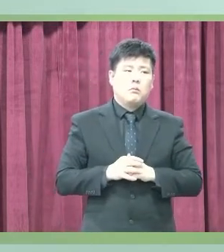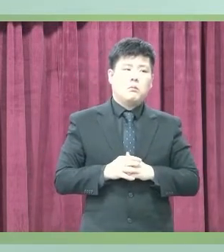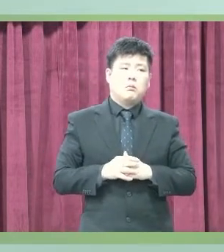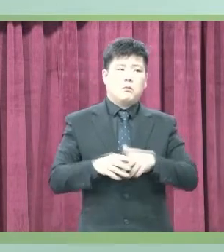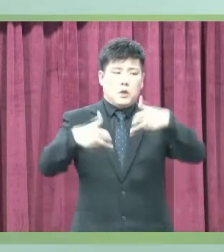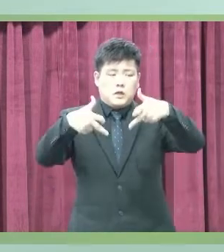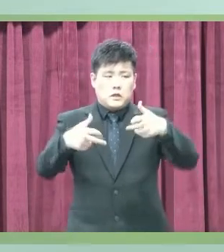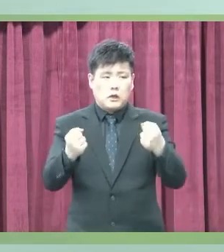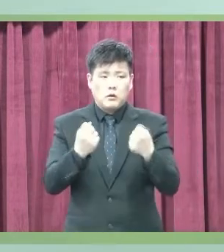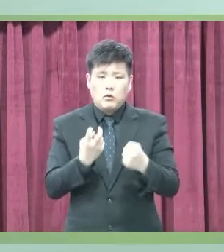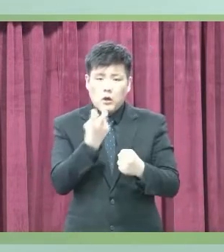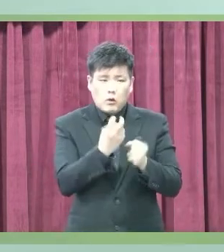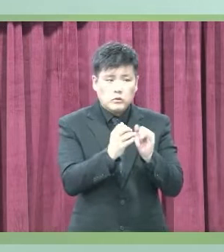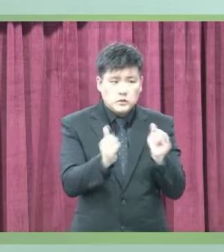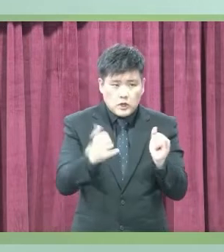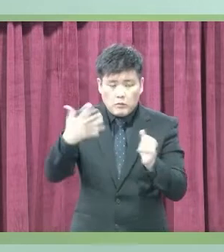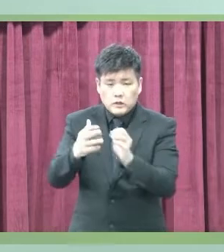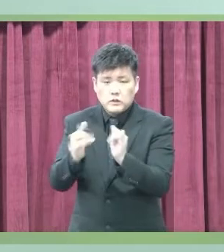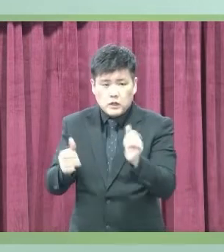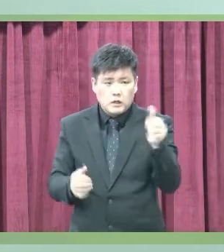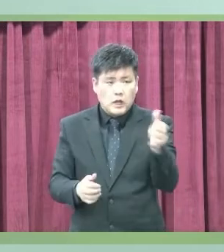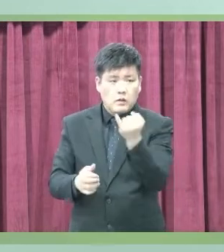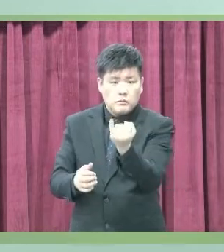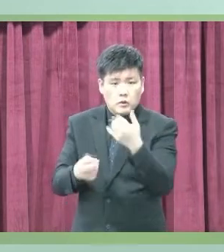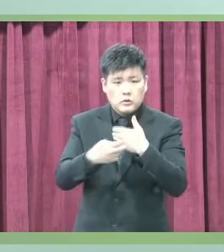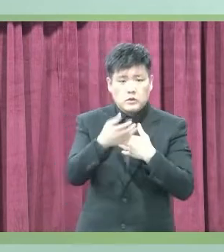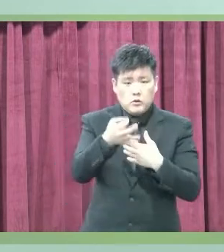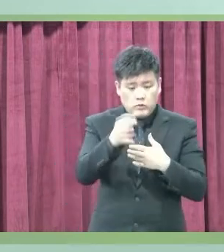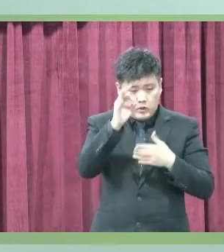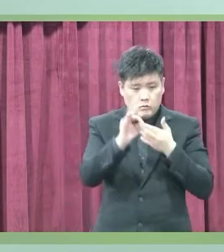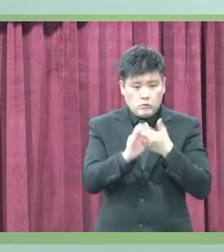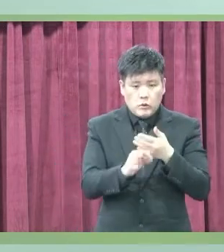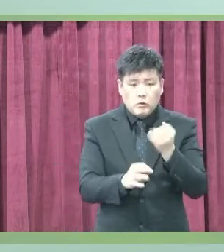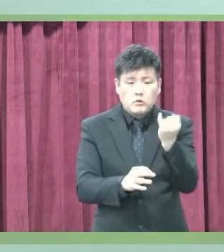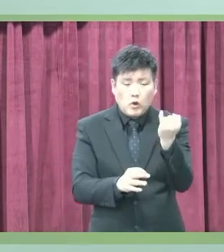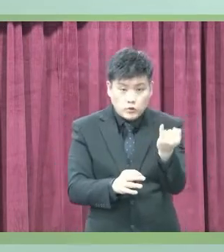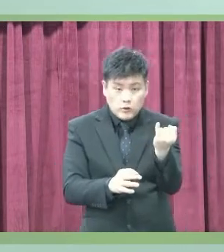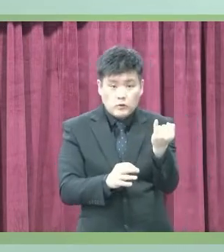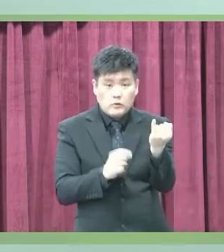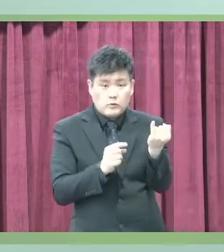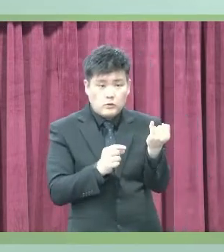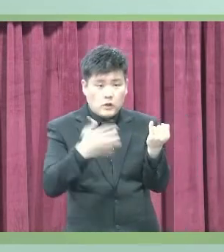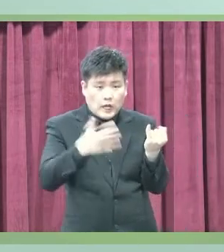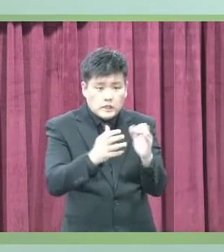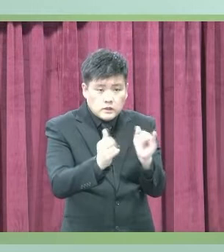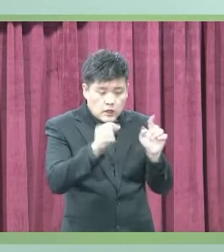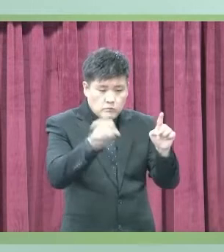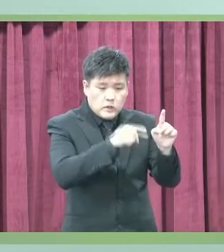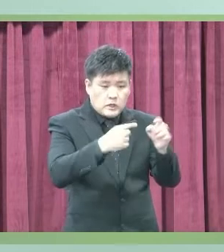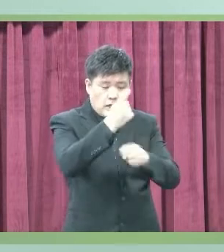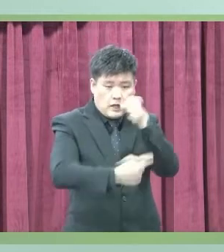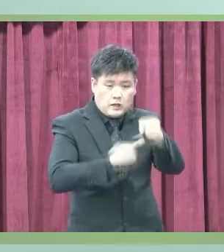장애인 건강검진 수검자 및 미수검자의 선별 진료비를 살펴보면 여성 검진 미수검자의 1인당 연평균